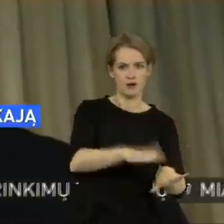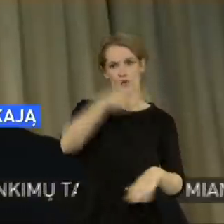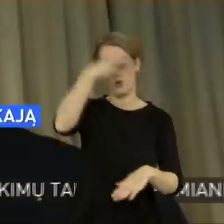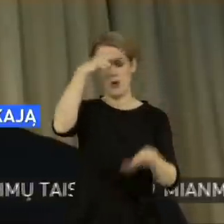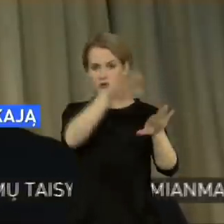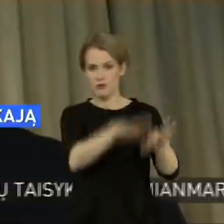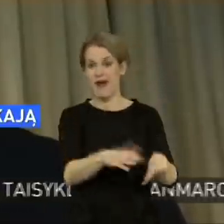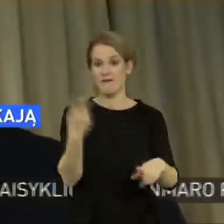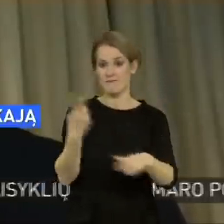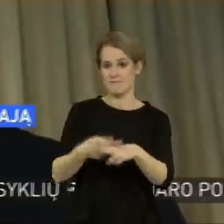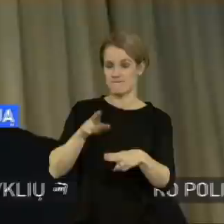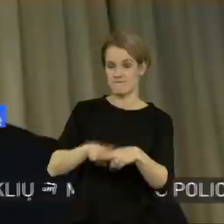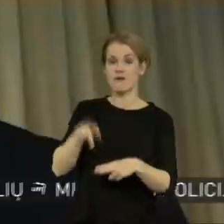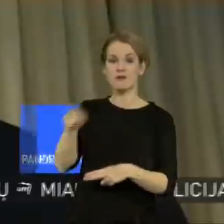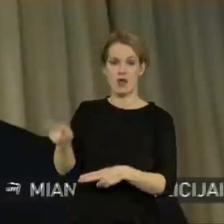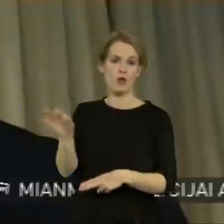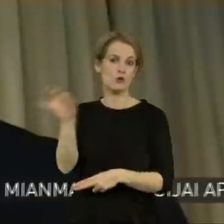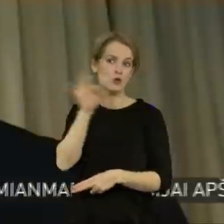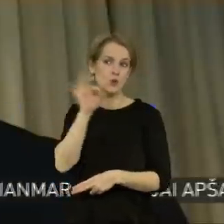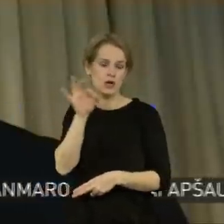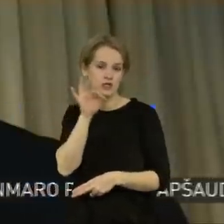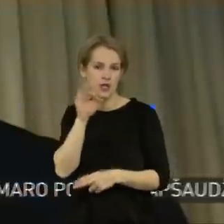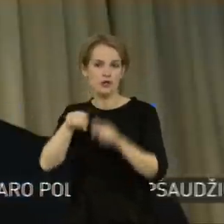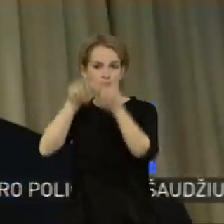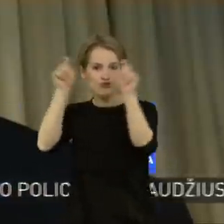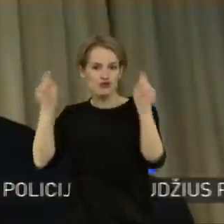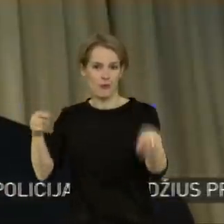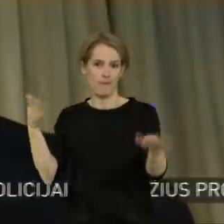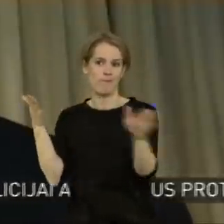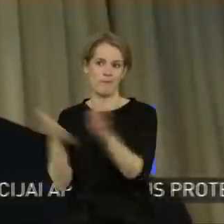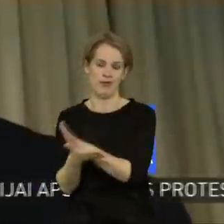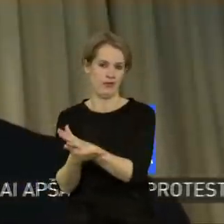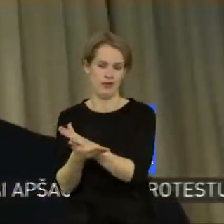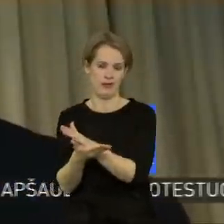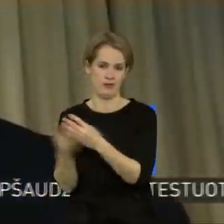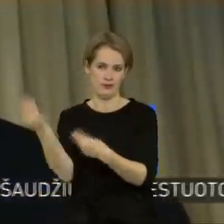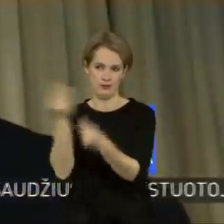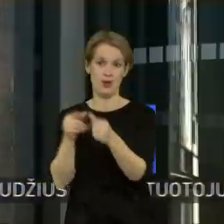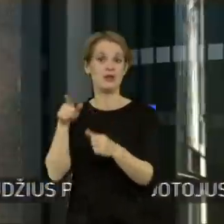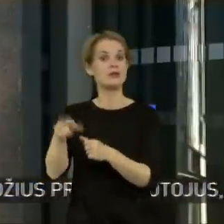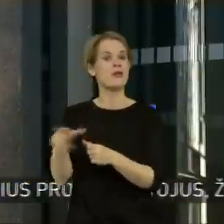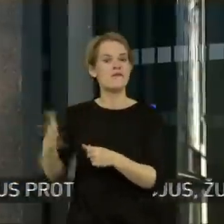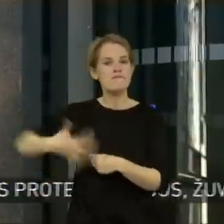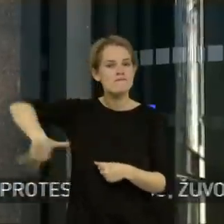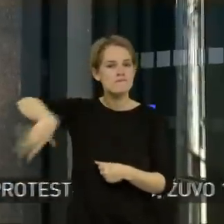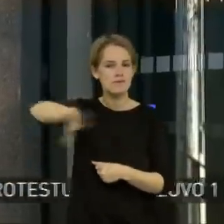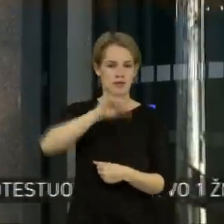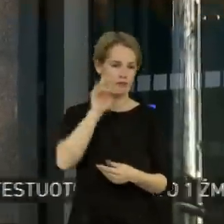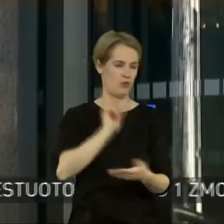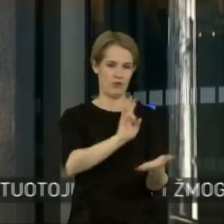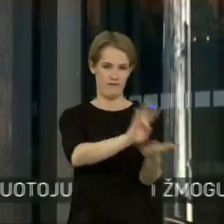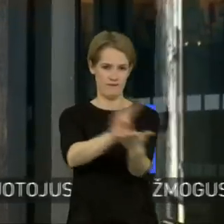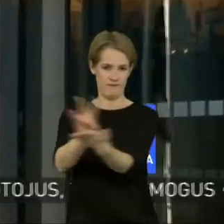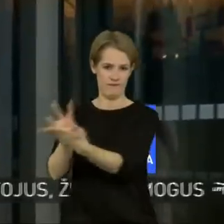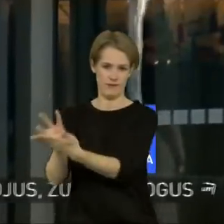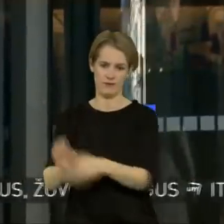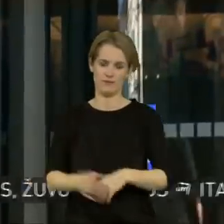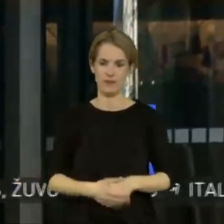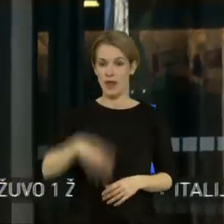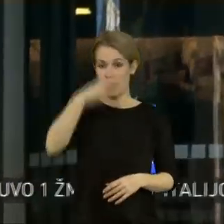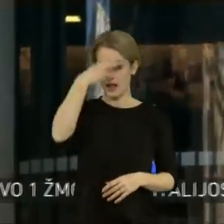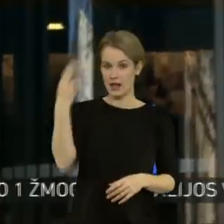pradėjo šią fiktyvę nieko bendro su realybė neturinčią bylą, nes jis keršė visiems. Lietuvos generalinė